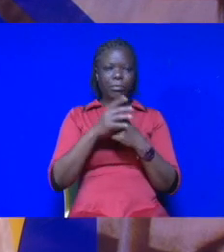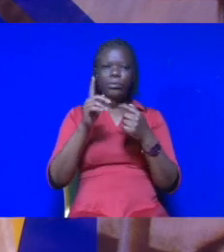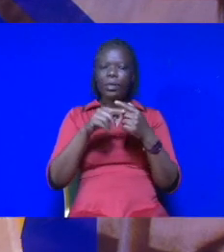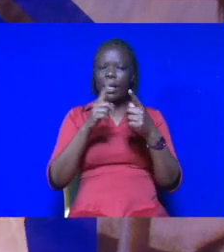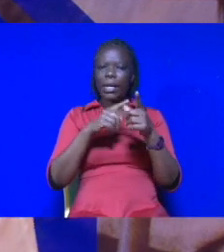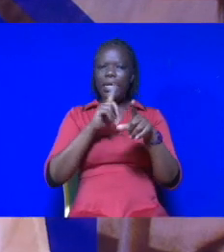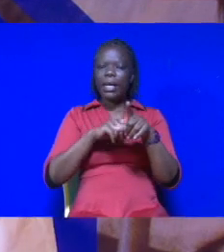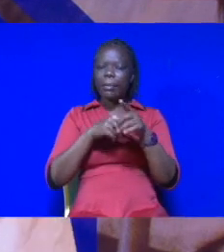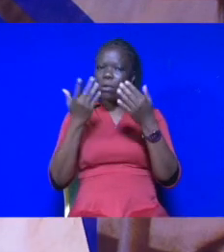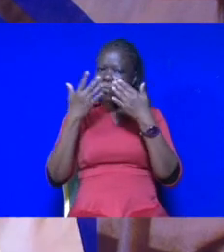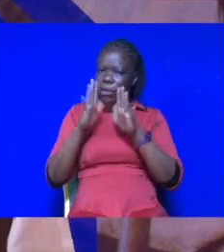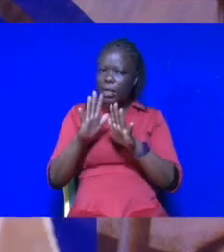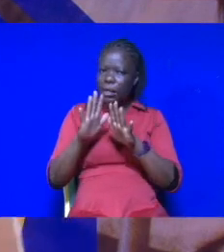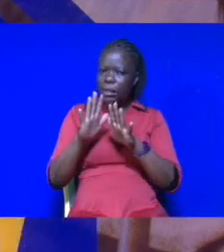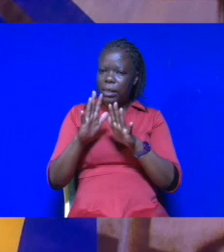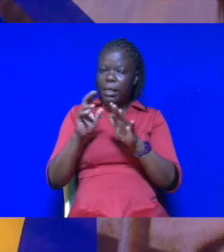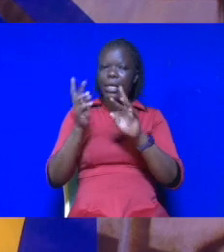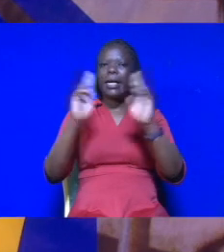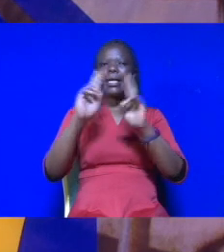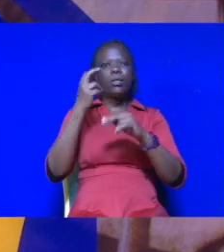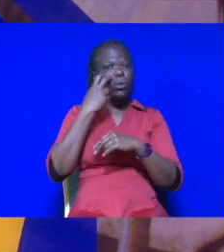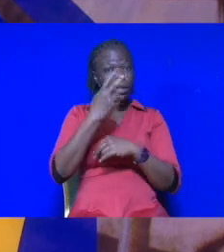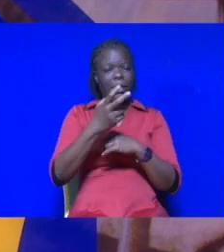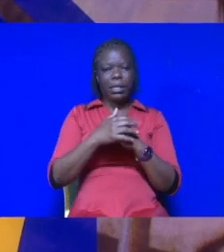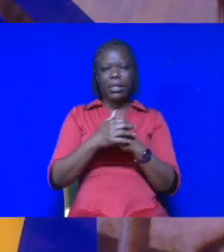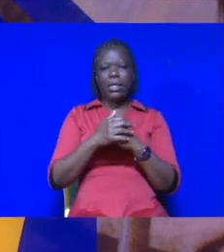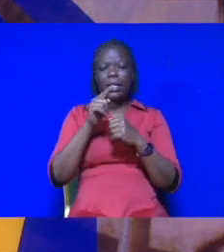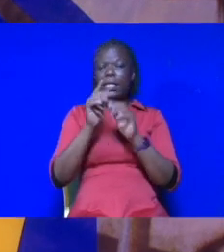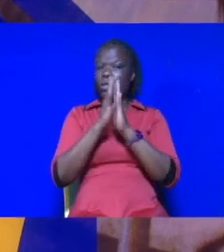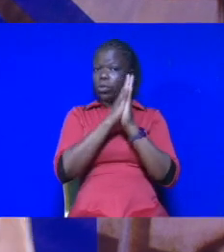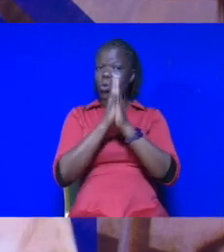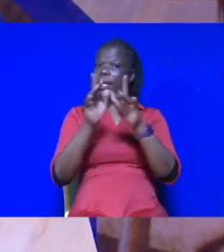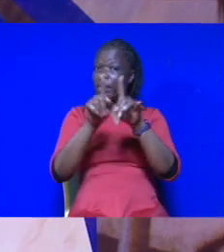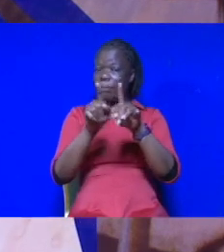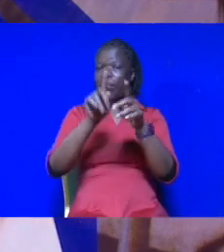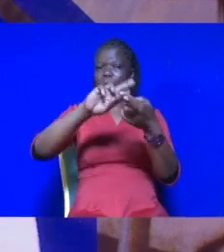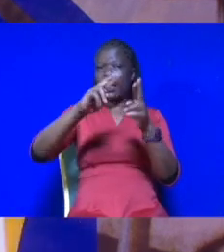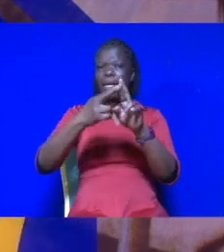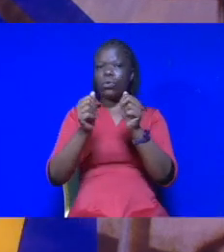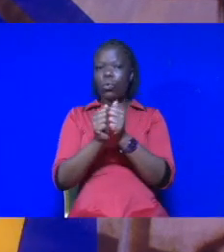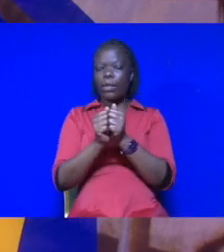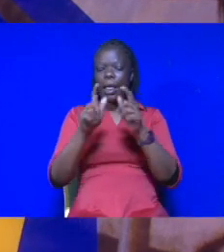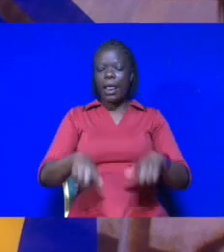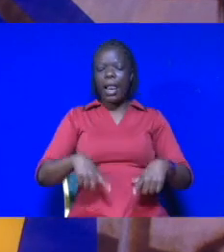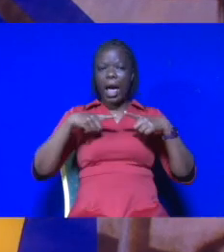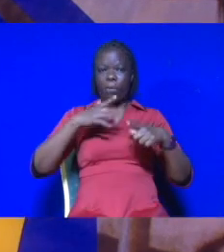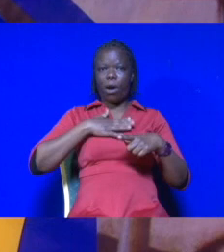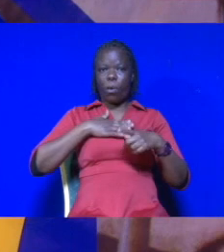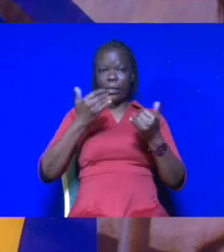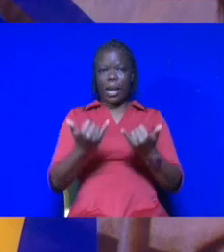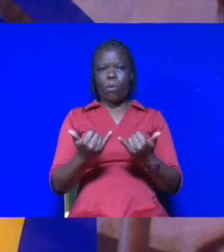tu alipomaliza, akapata kuona. Hii hadithi pia tunaweza relate na maisha yetu ya